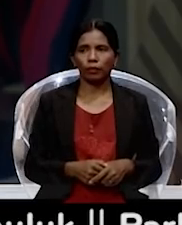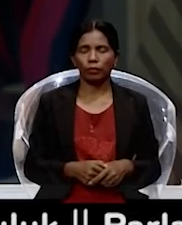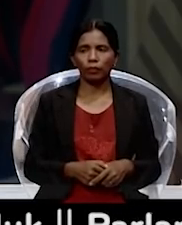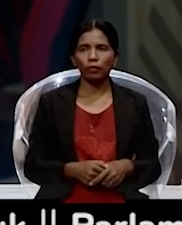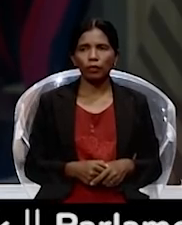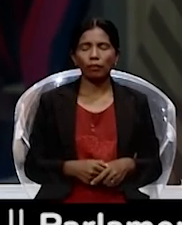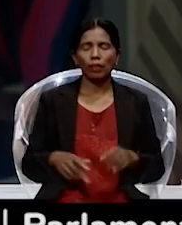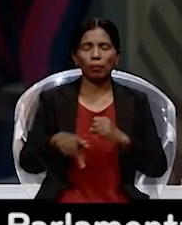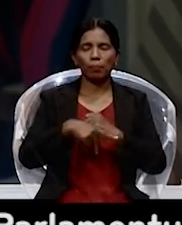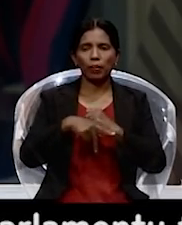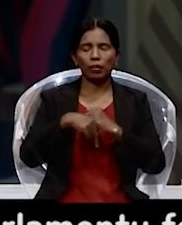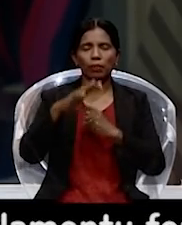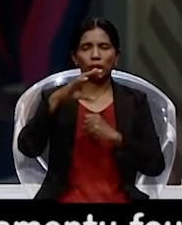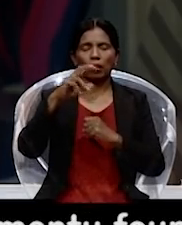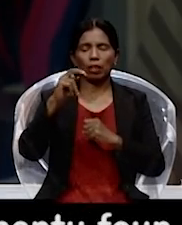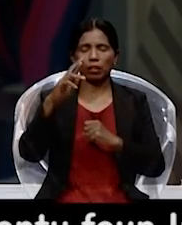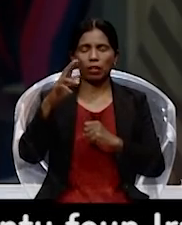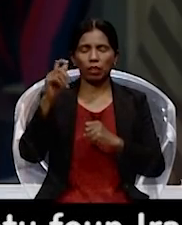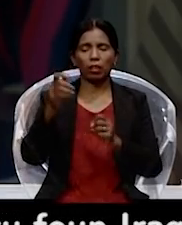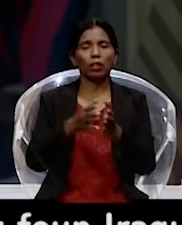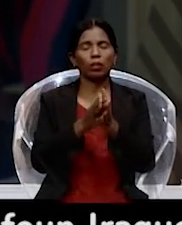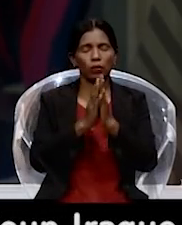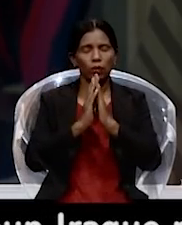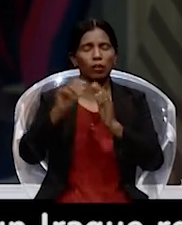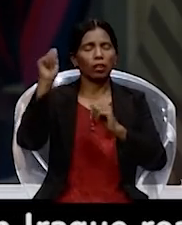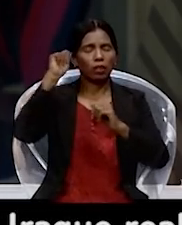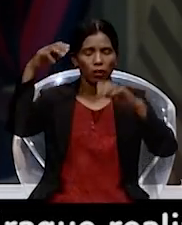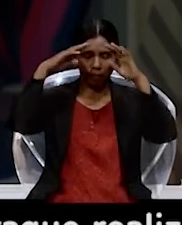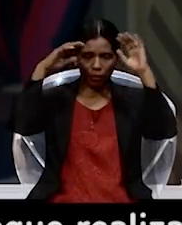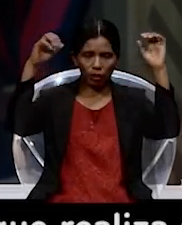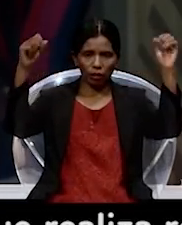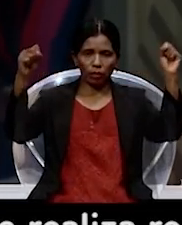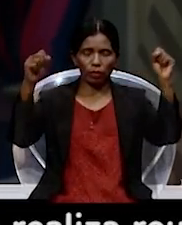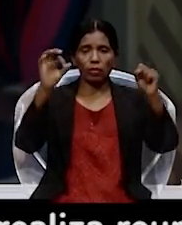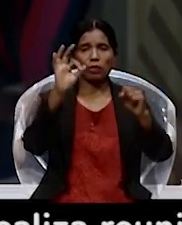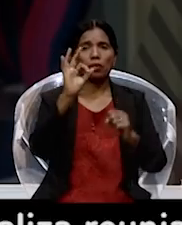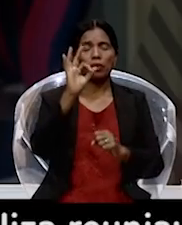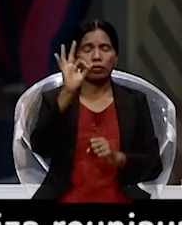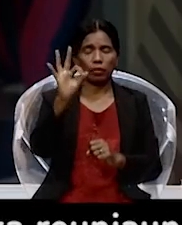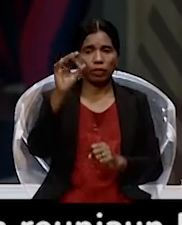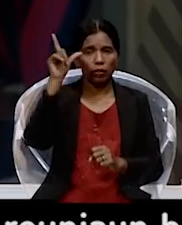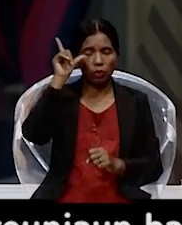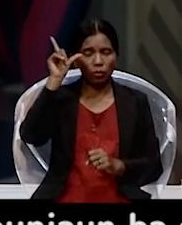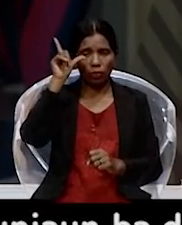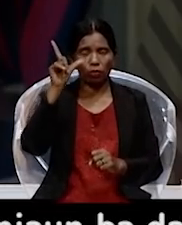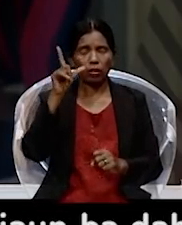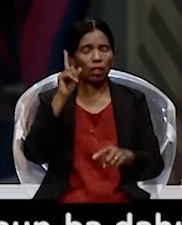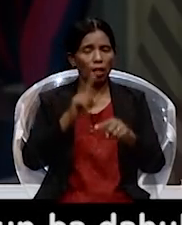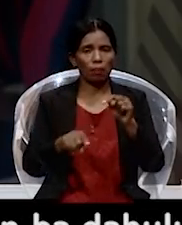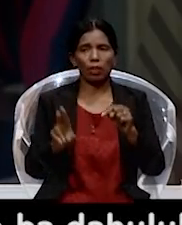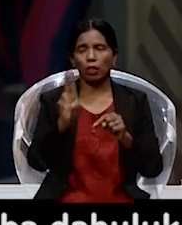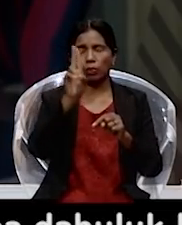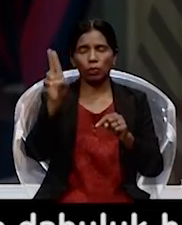Bancada SNRT usung kandidat Presiden Republik Francisco Guterres Luolo labele usa